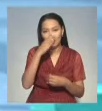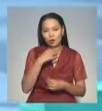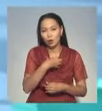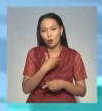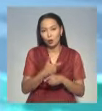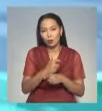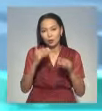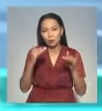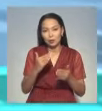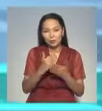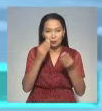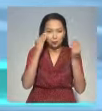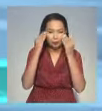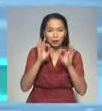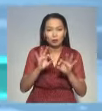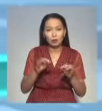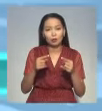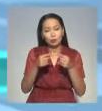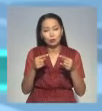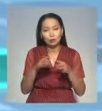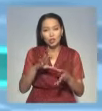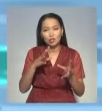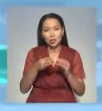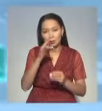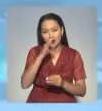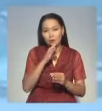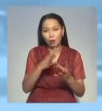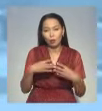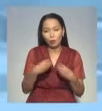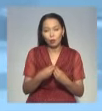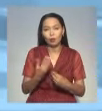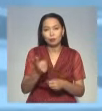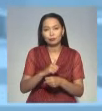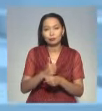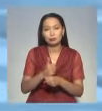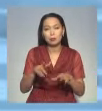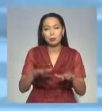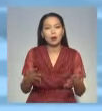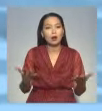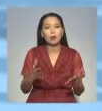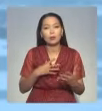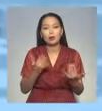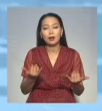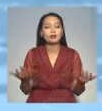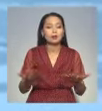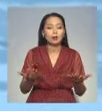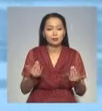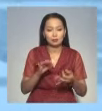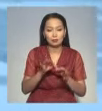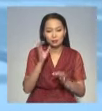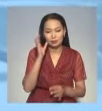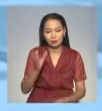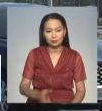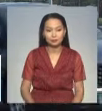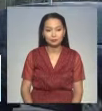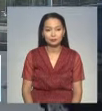пікір көп айтылады. Бұл қаншалықты рас? Жалпы қазақ отбасында отағасының орны қандай болған? Қазір ше? Аружан Задабек тақырыпты